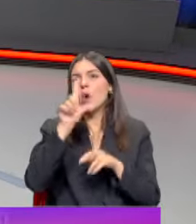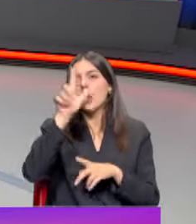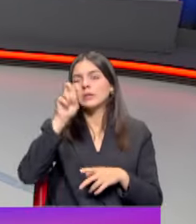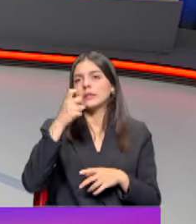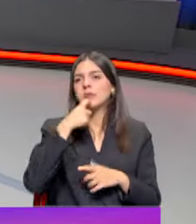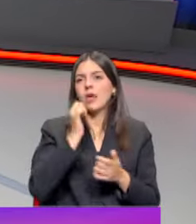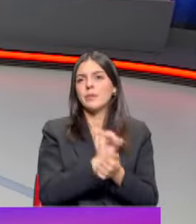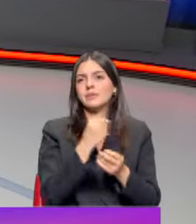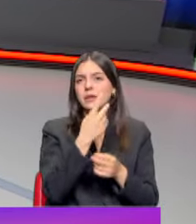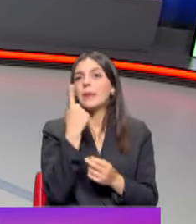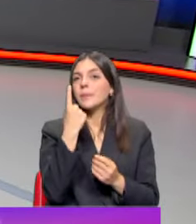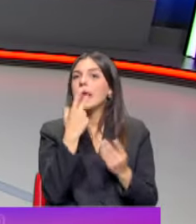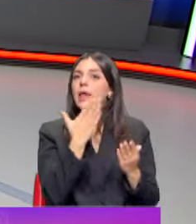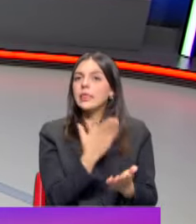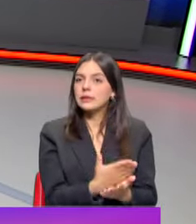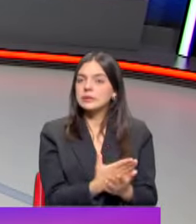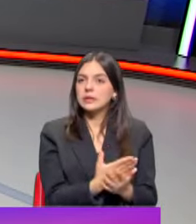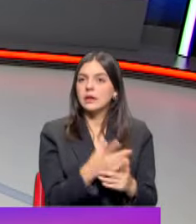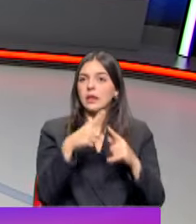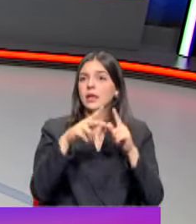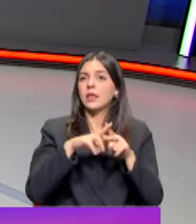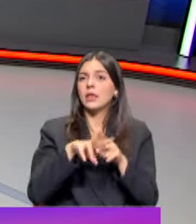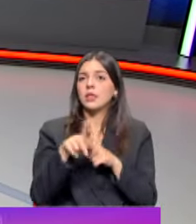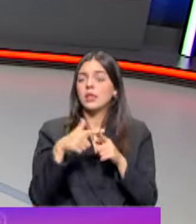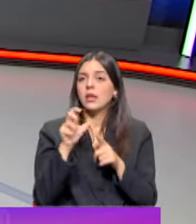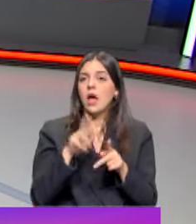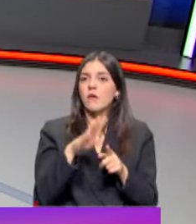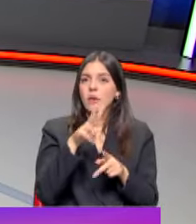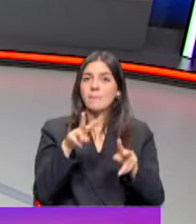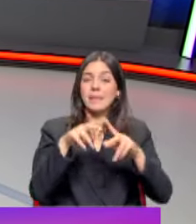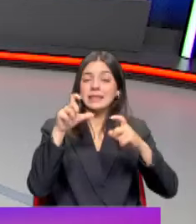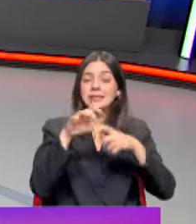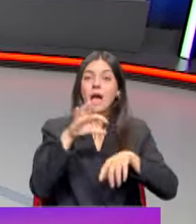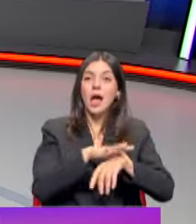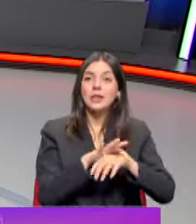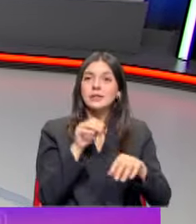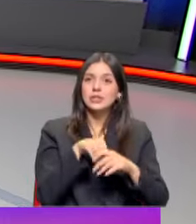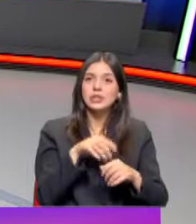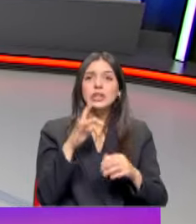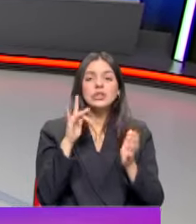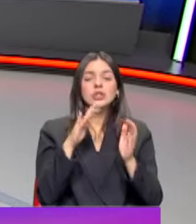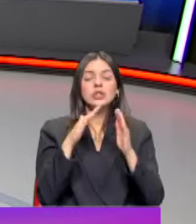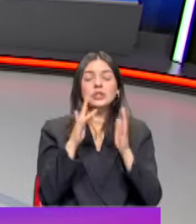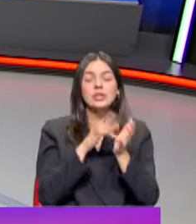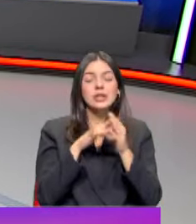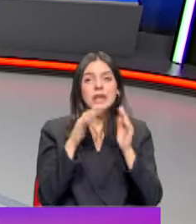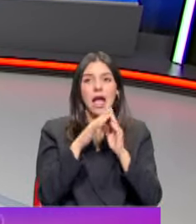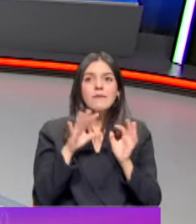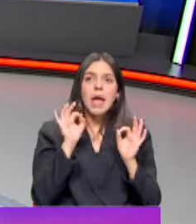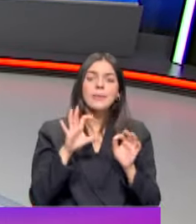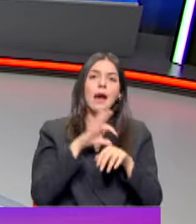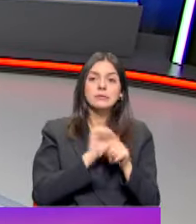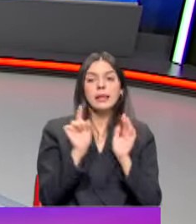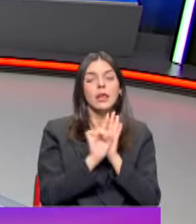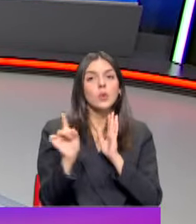mahkum edilenlerden bir tanesi Tayfun Kahraman. MS hastalığı nedeniyle cezaevinden düzenli olarak hastaneye götürülüyor